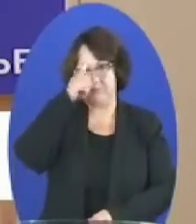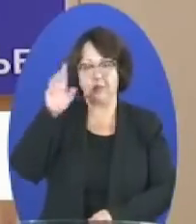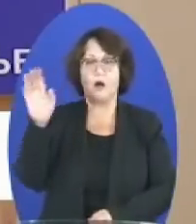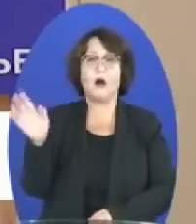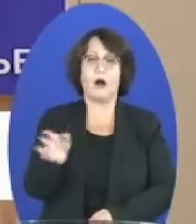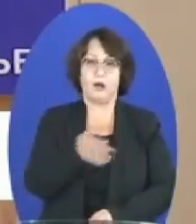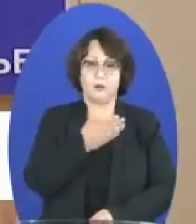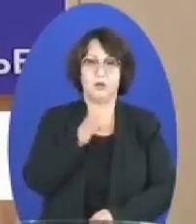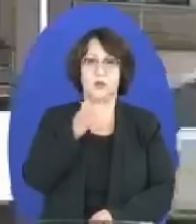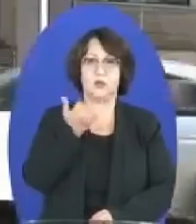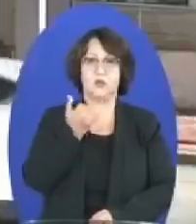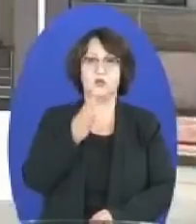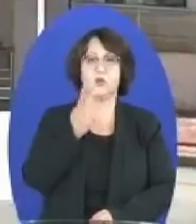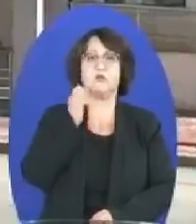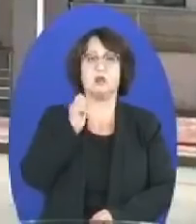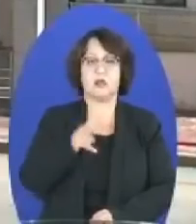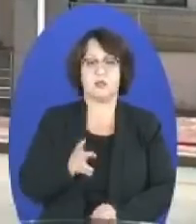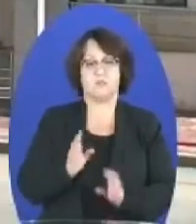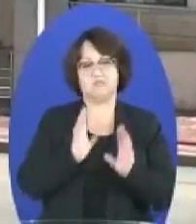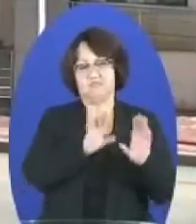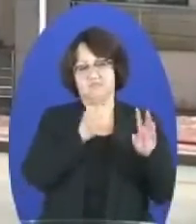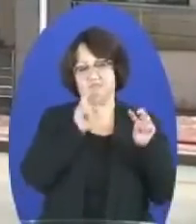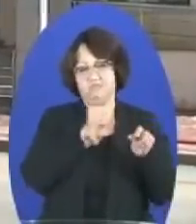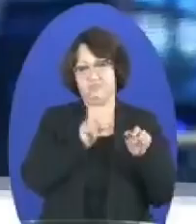дараагийн шатны сувлэлд шилжиж байгаа юм байна.